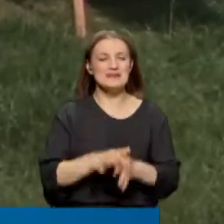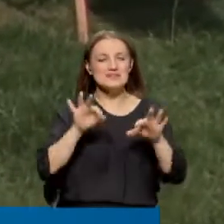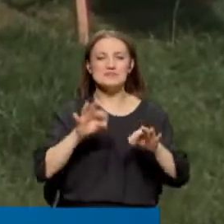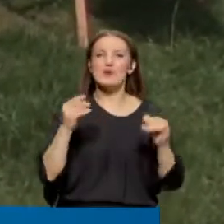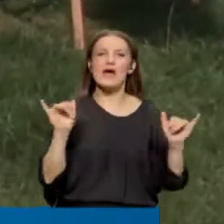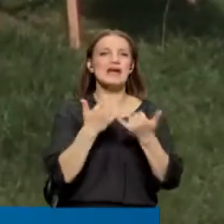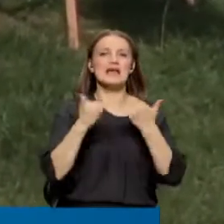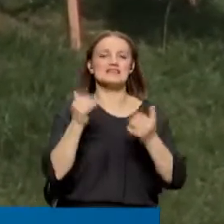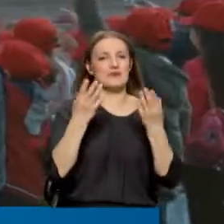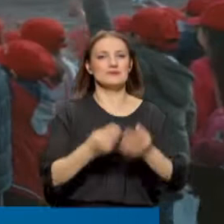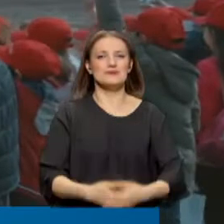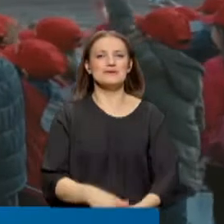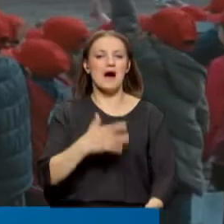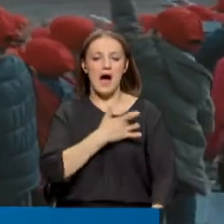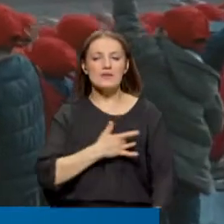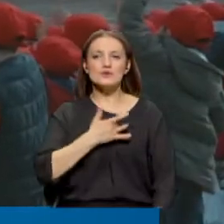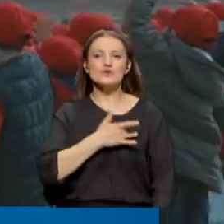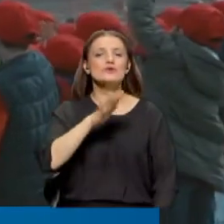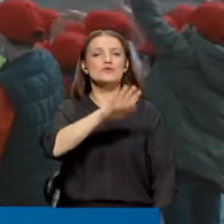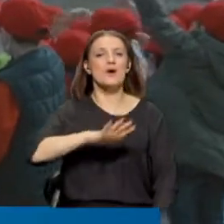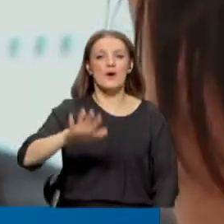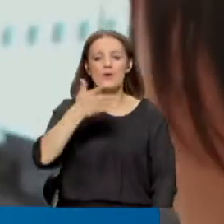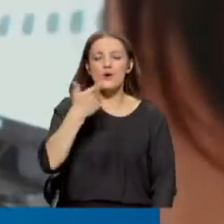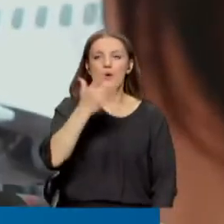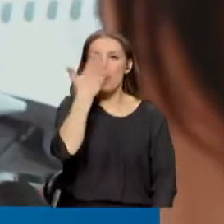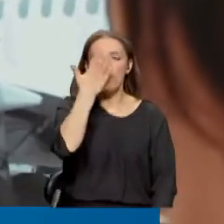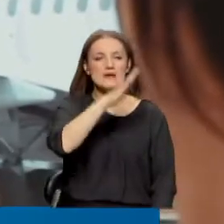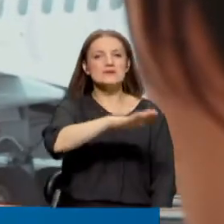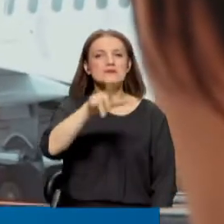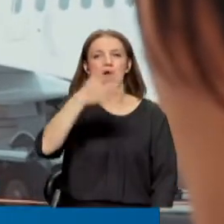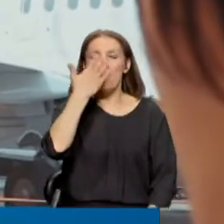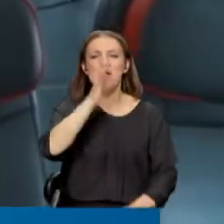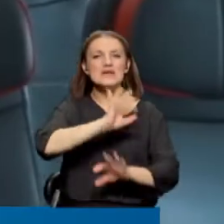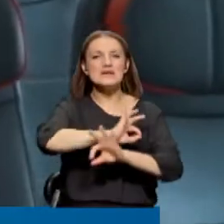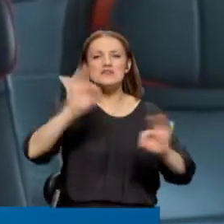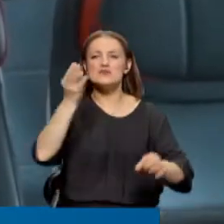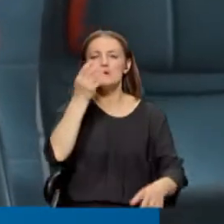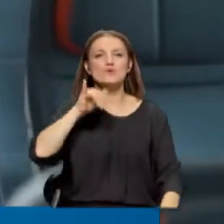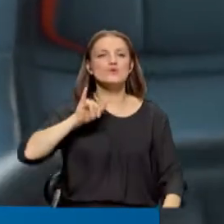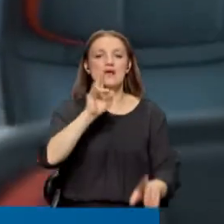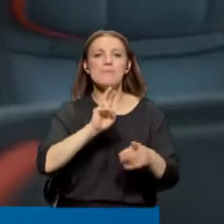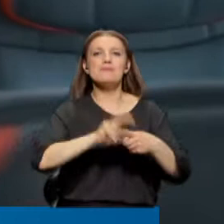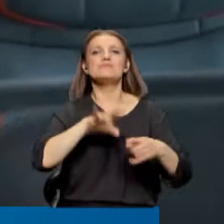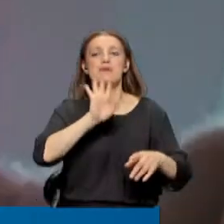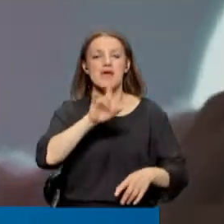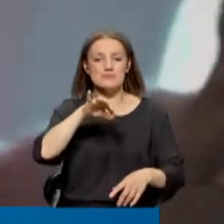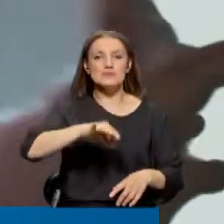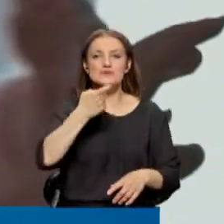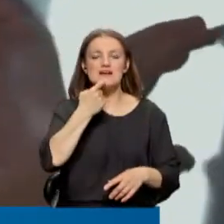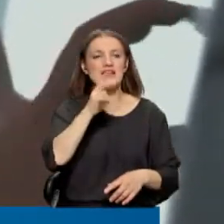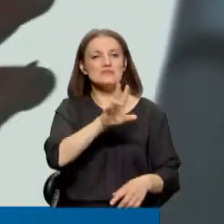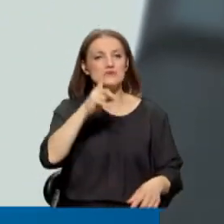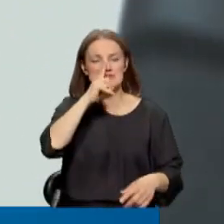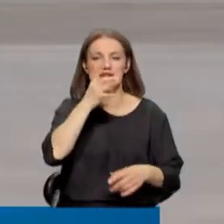çok eğlenceli oluyor. Anadolu'nun dört bir yanında köy okullarında okuyan, daha önce hiç uçağa binmeyen çocuklar uçakla tanıştı bu 23